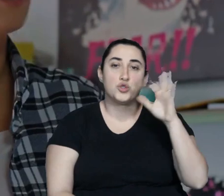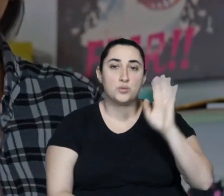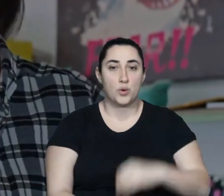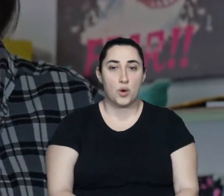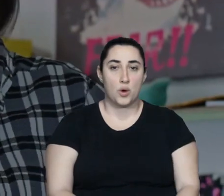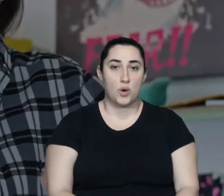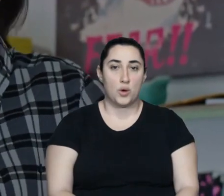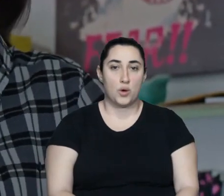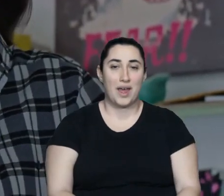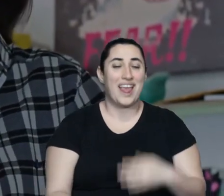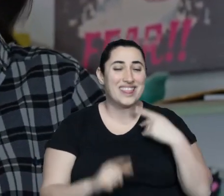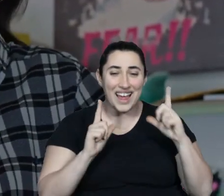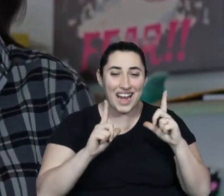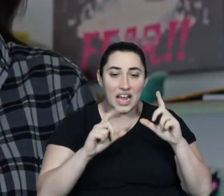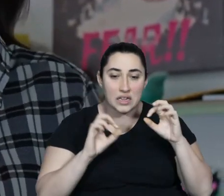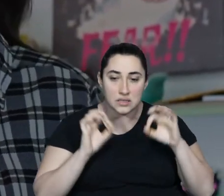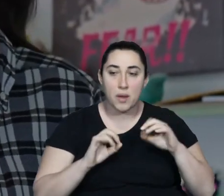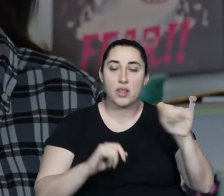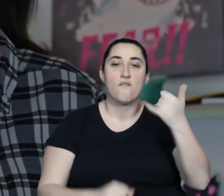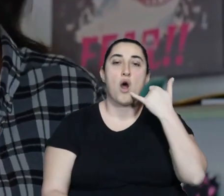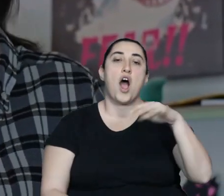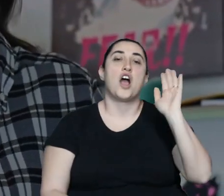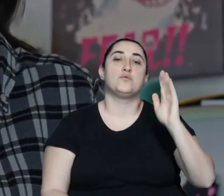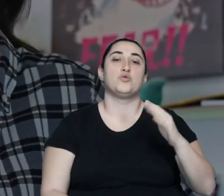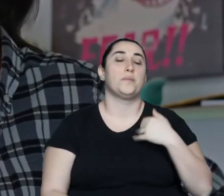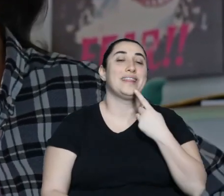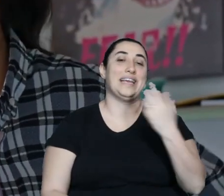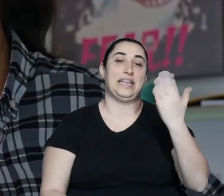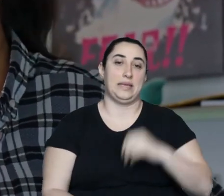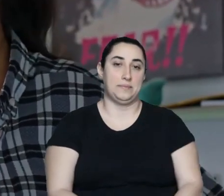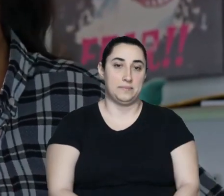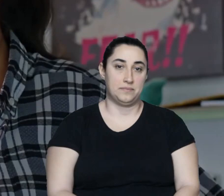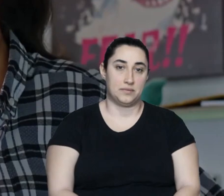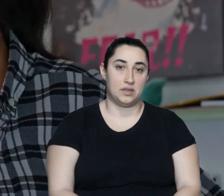Açmıyor. Yani en gerekli olduğun zamanlarda şu telefonu açmazsın ya bacım. Ben sana ne diyeyim ya?